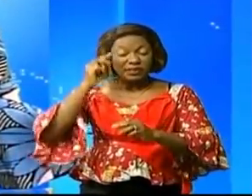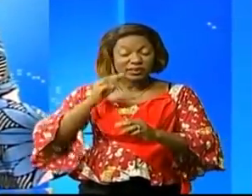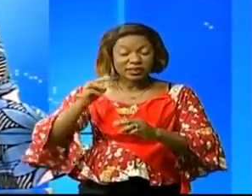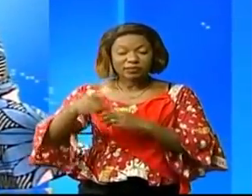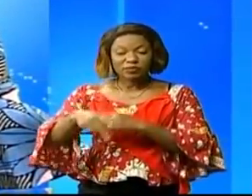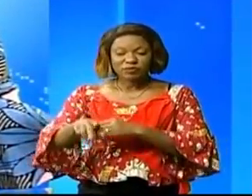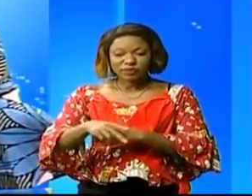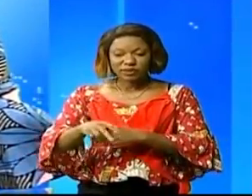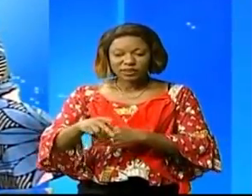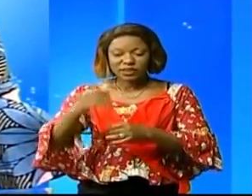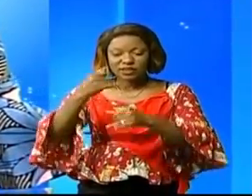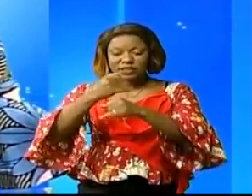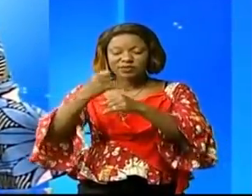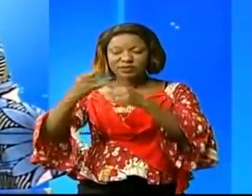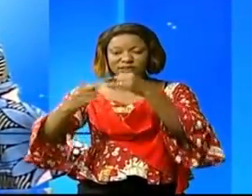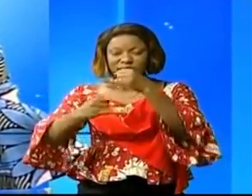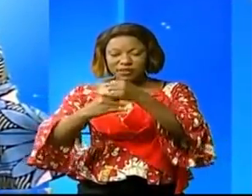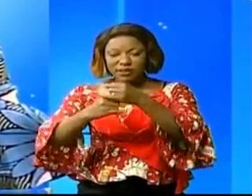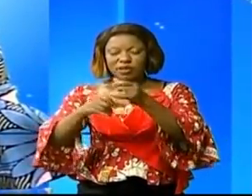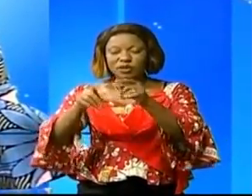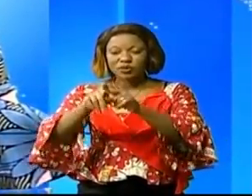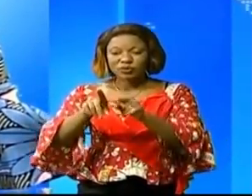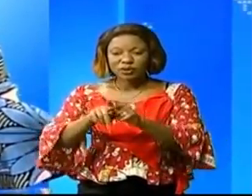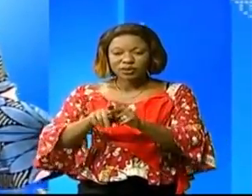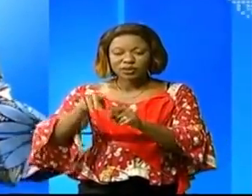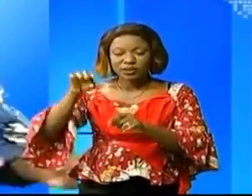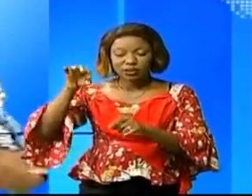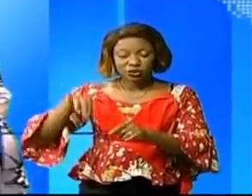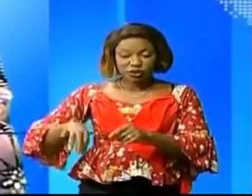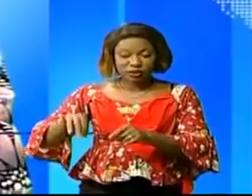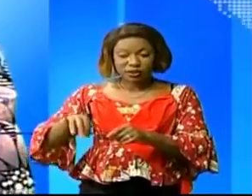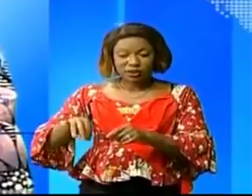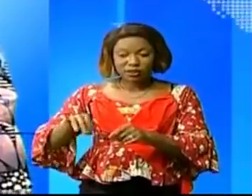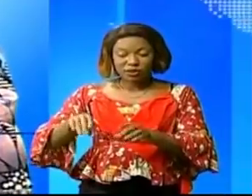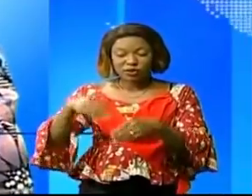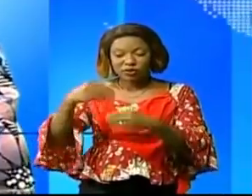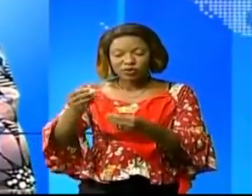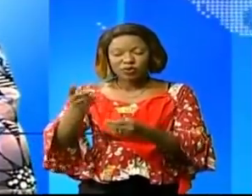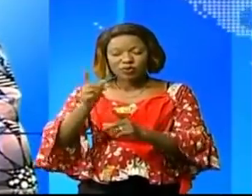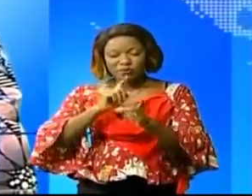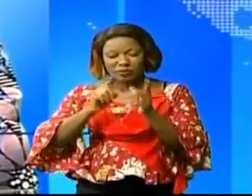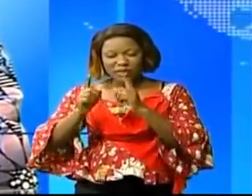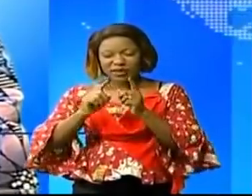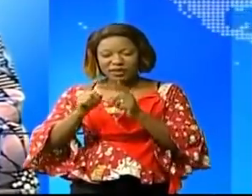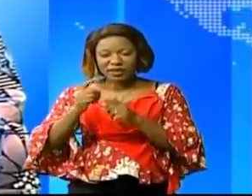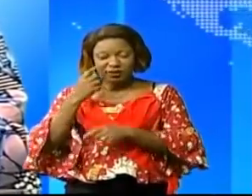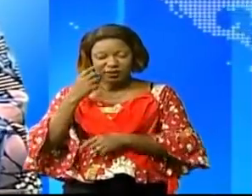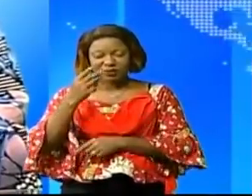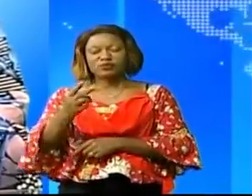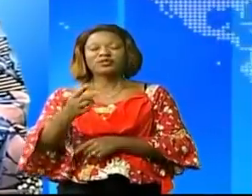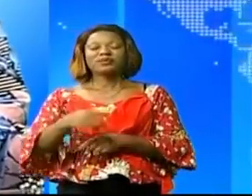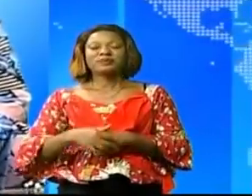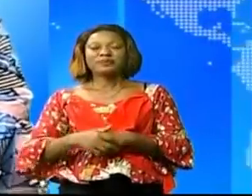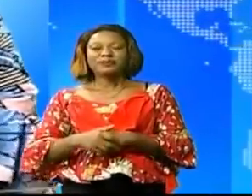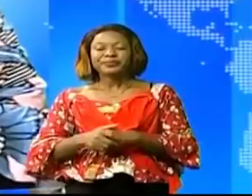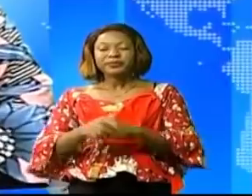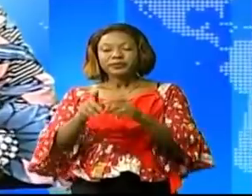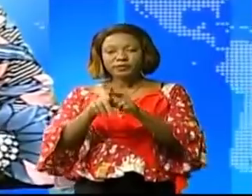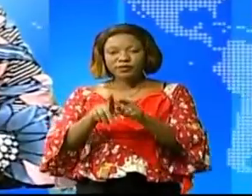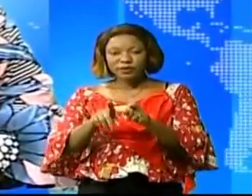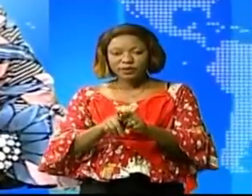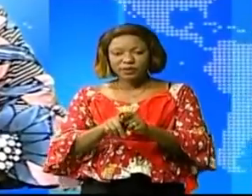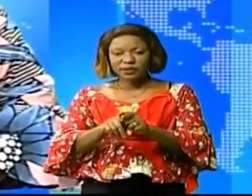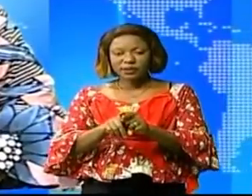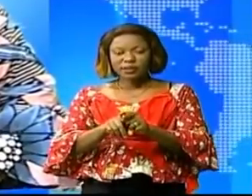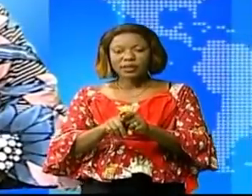partenariat public-privé et des opportunités qu'offre la province du gouverneur Jacques Kabula Katwe. Un reportage de Didier Mumba